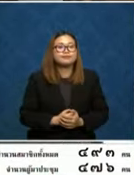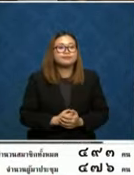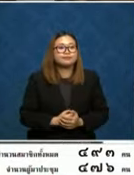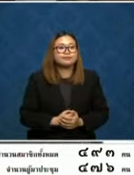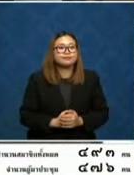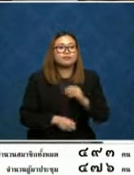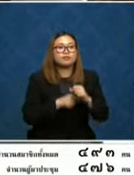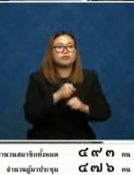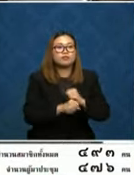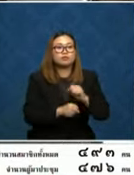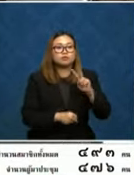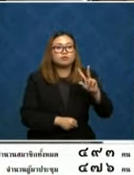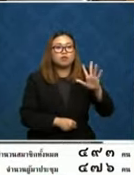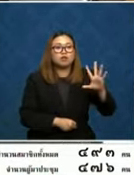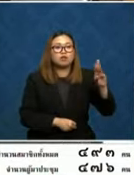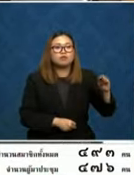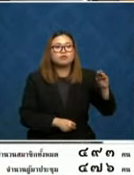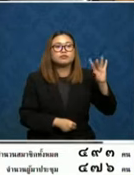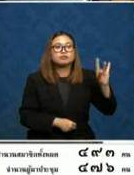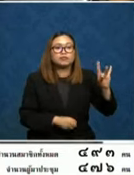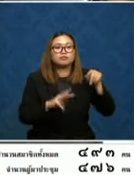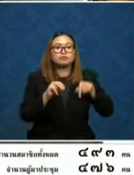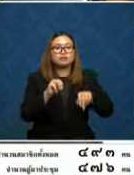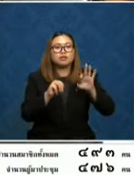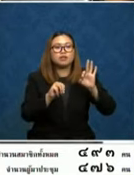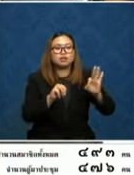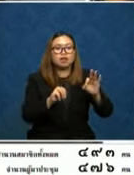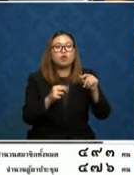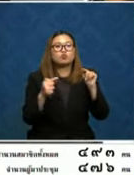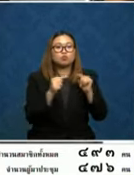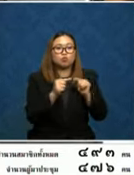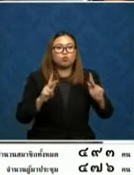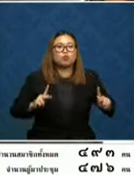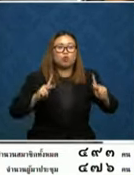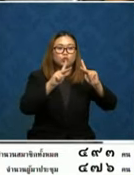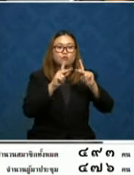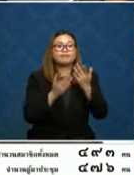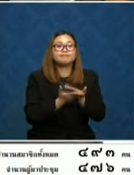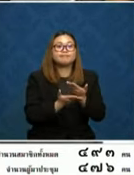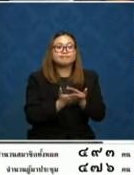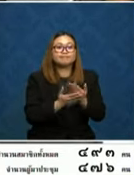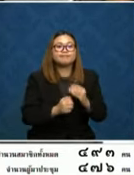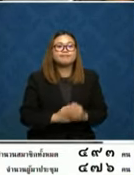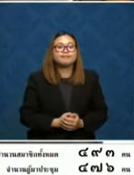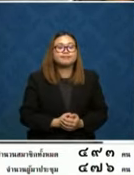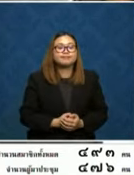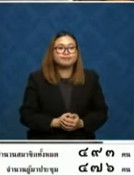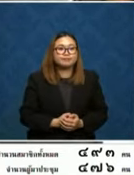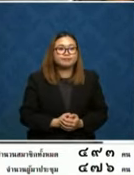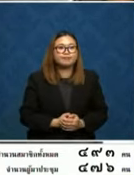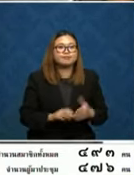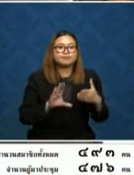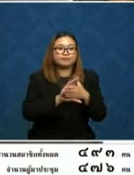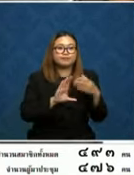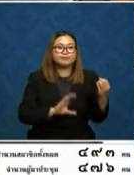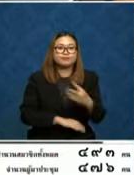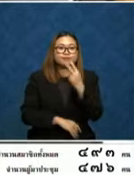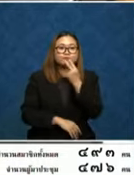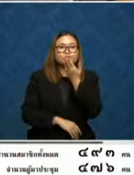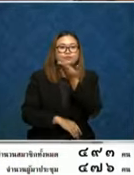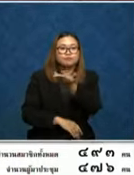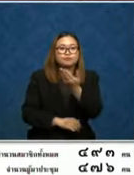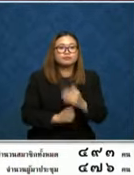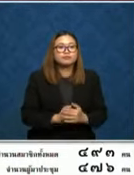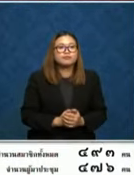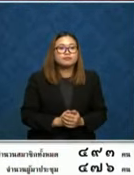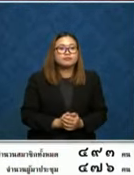บ68วาระ2นะครับมาตรา9กระทรวงการคลังในส่วนของกรมศุลกากรนะครับขอสไลด์ด้วยนะครับก็หลายๆท่านคงทราบนะครับว่า